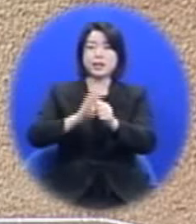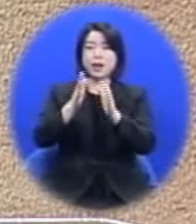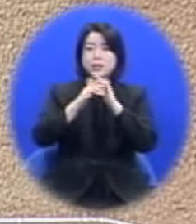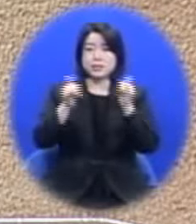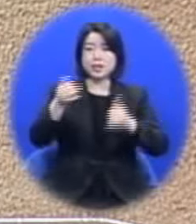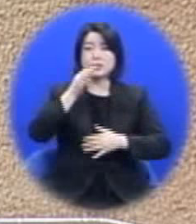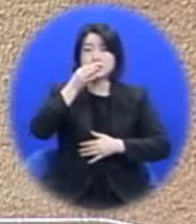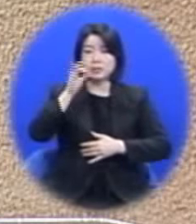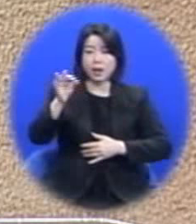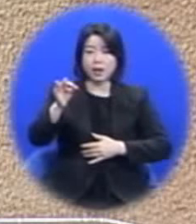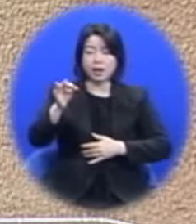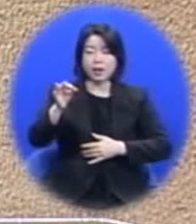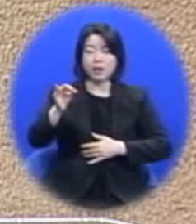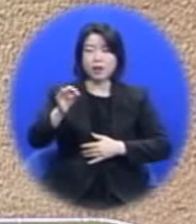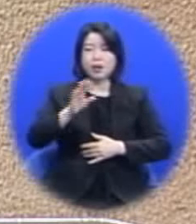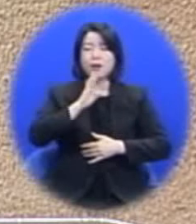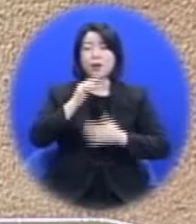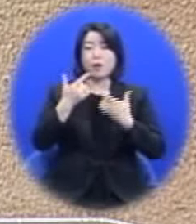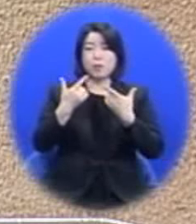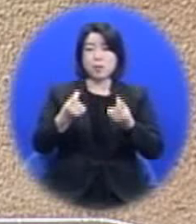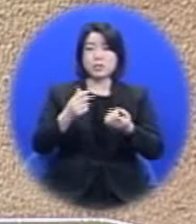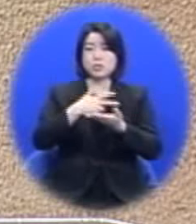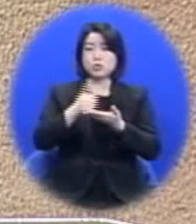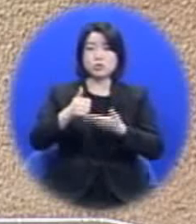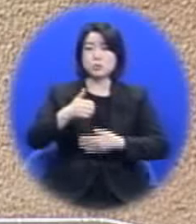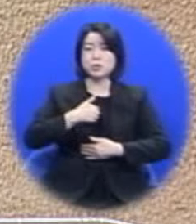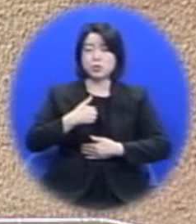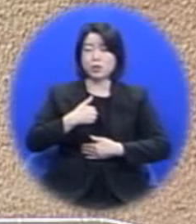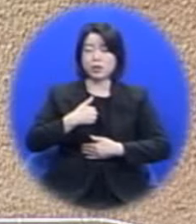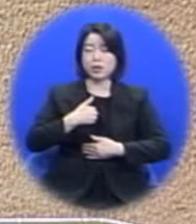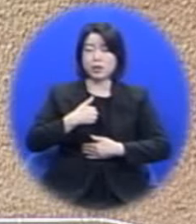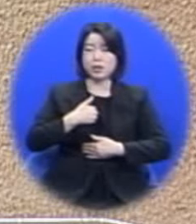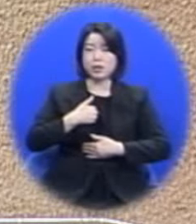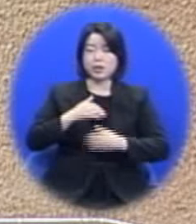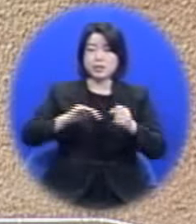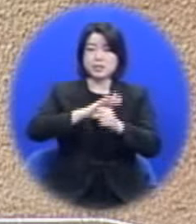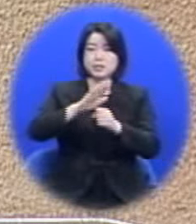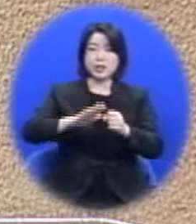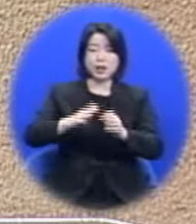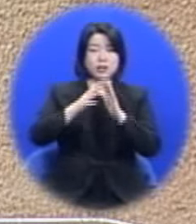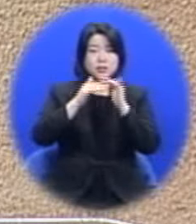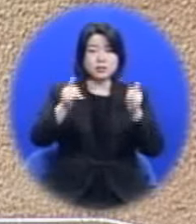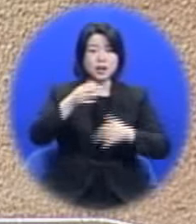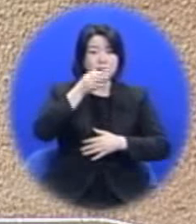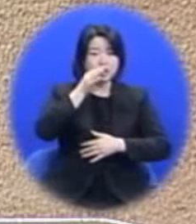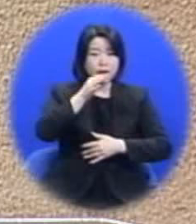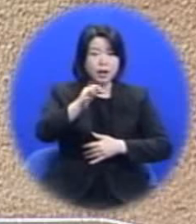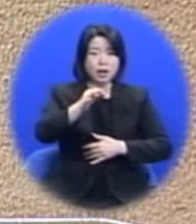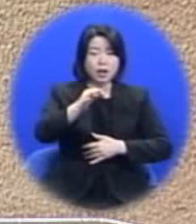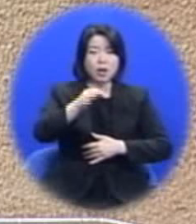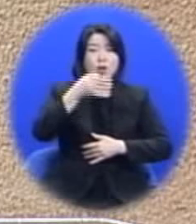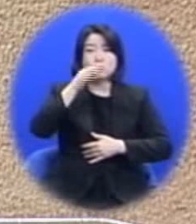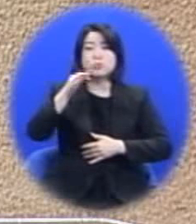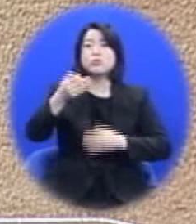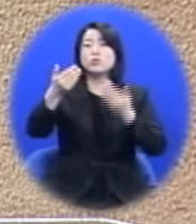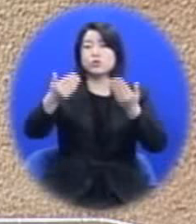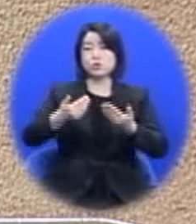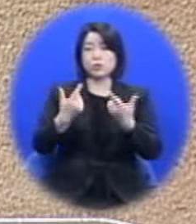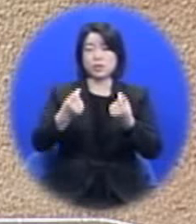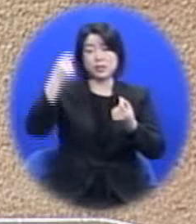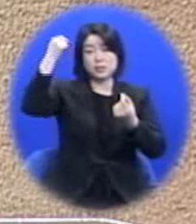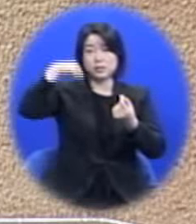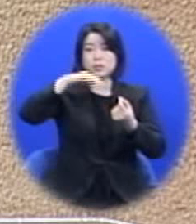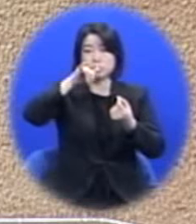자들아 마치 주님이 저에게 사랑하는 자야. 이렇게 말씀하시는 것 같이 느껴지는